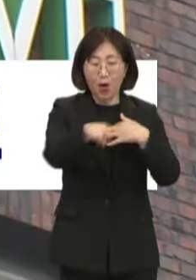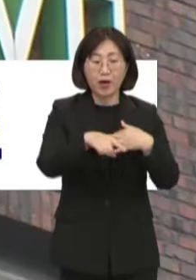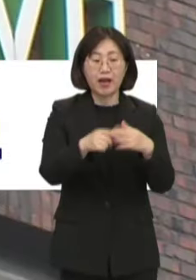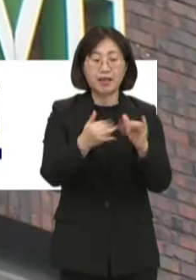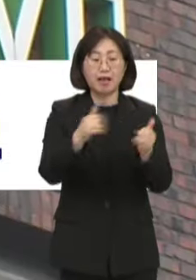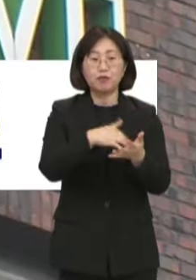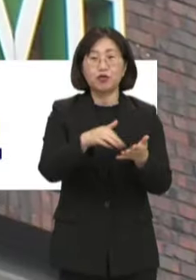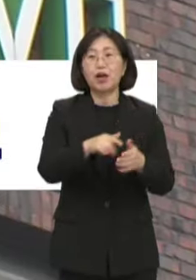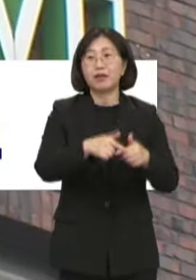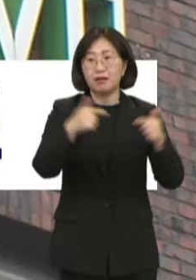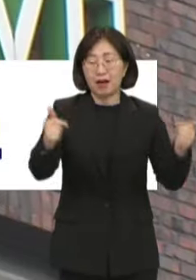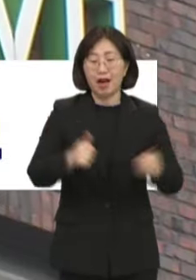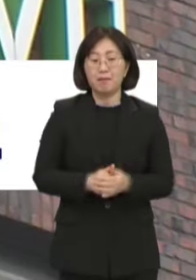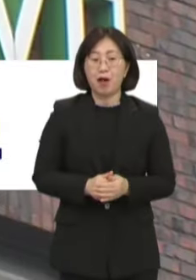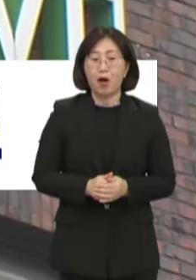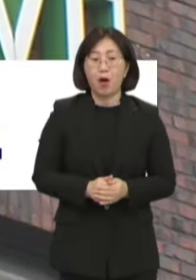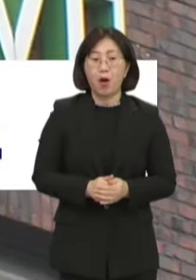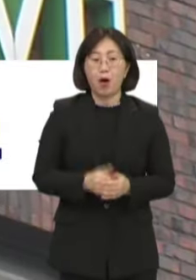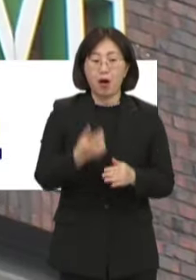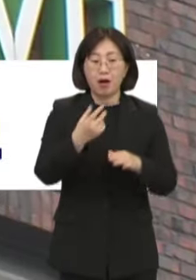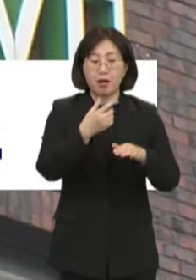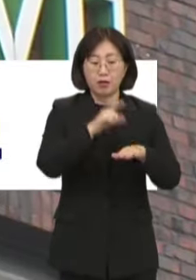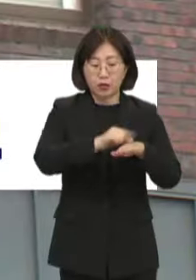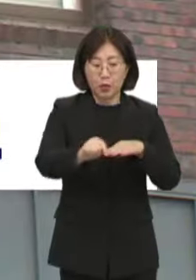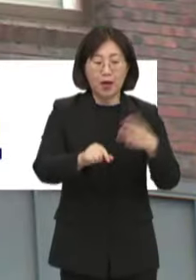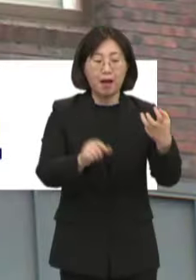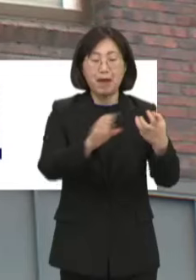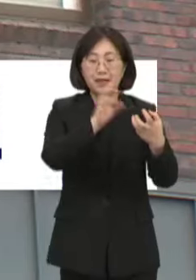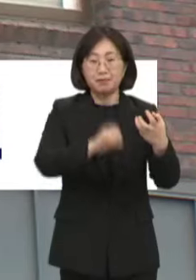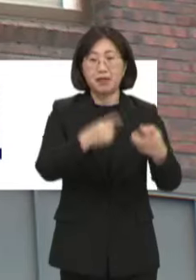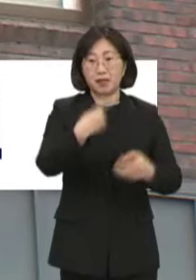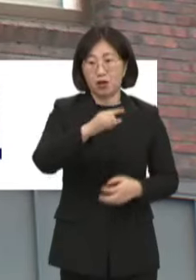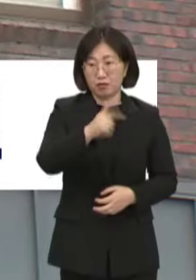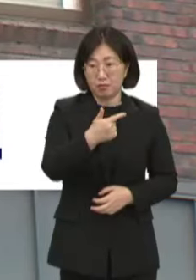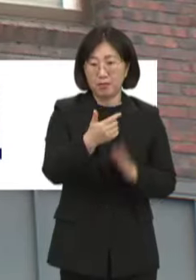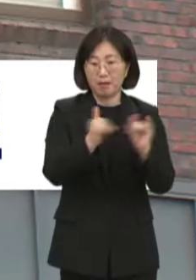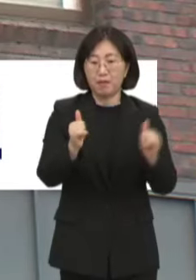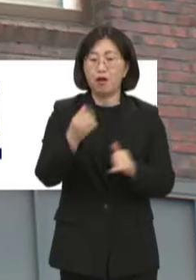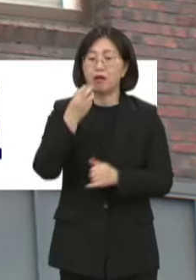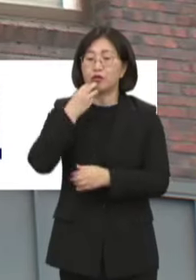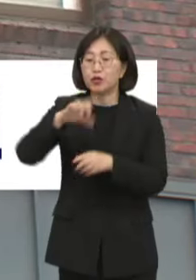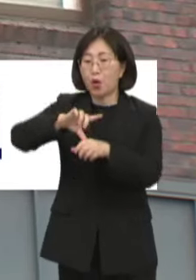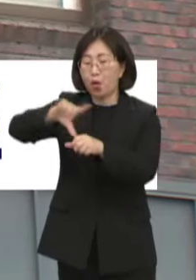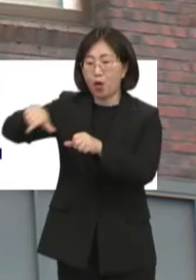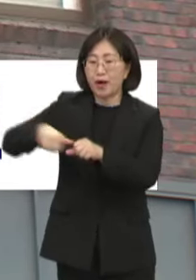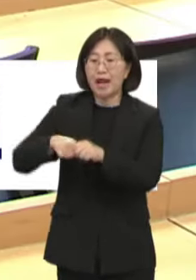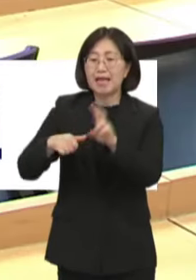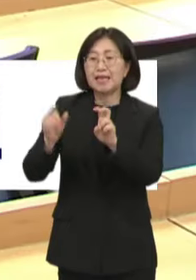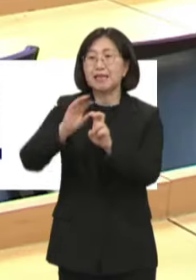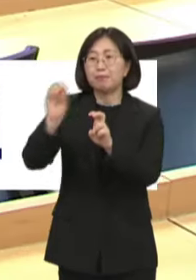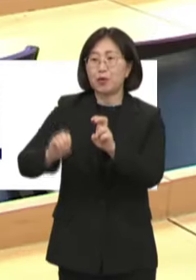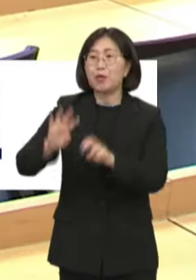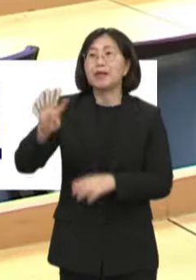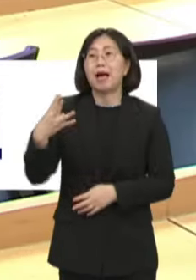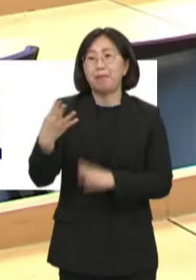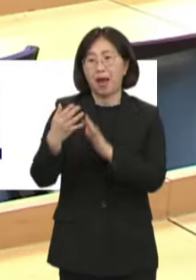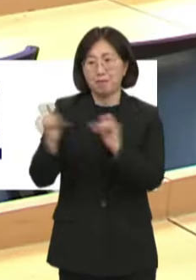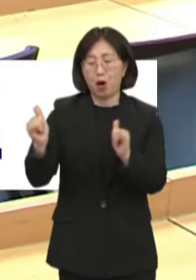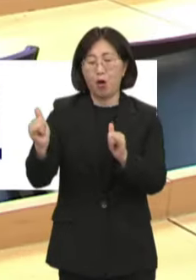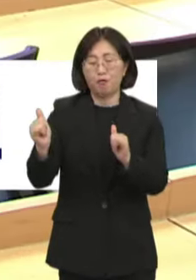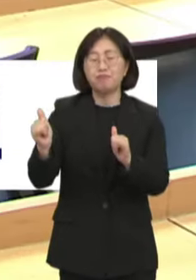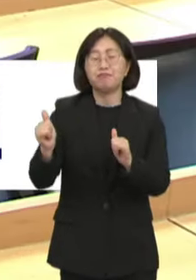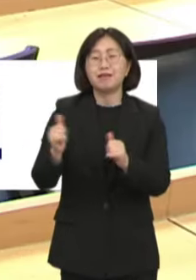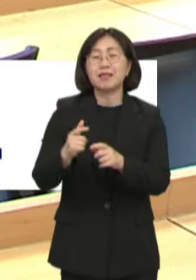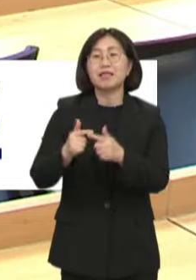보입니다. 증원된 정원은 비수도권의 80%인 1,600명, 수도권의 20%인 400명가량 배분될